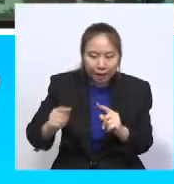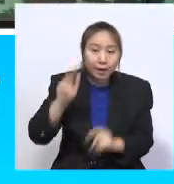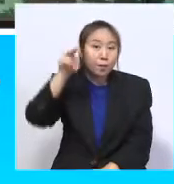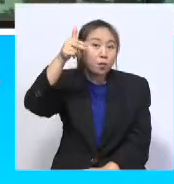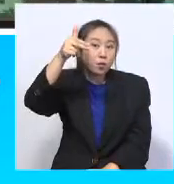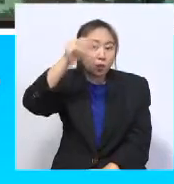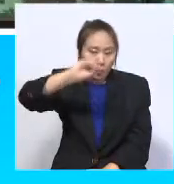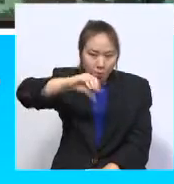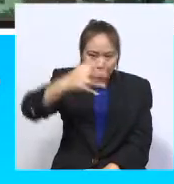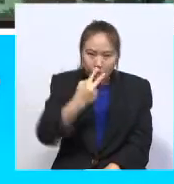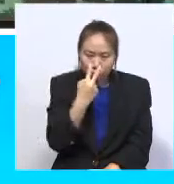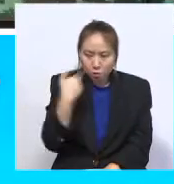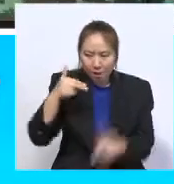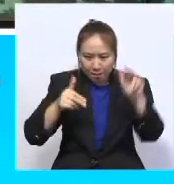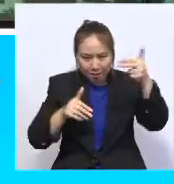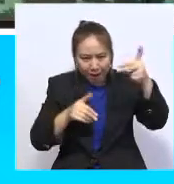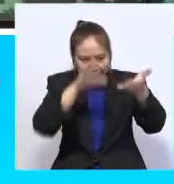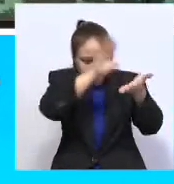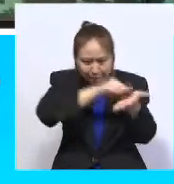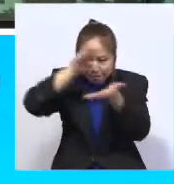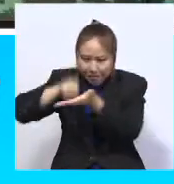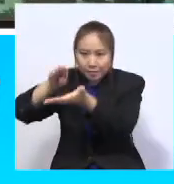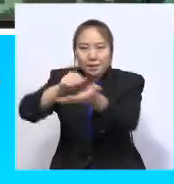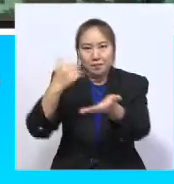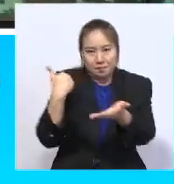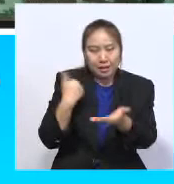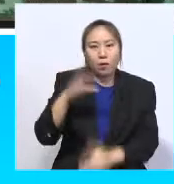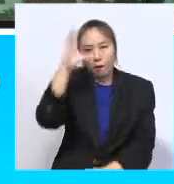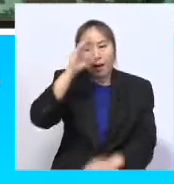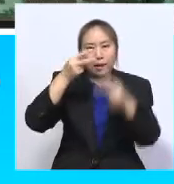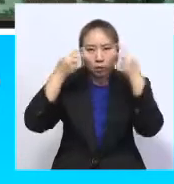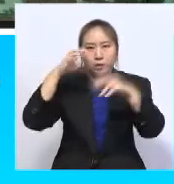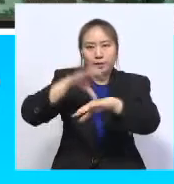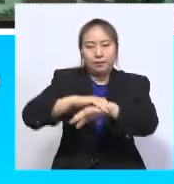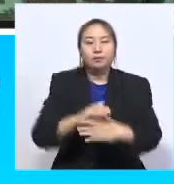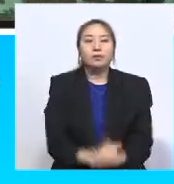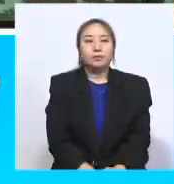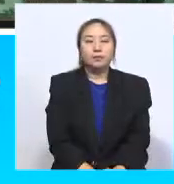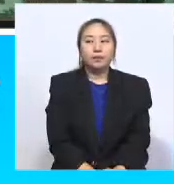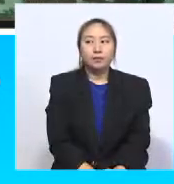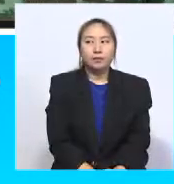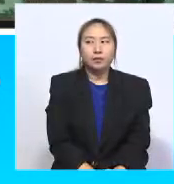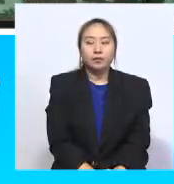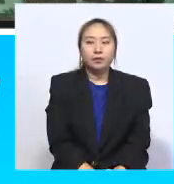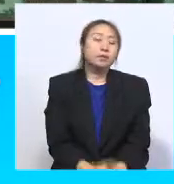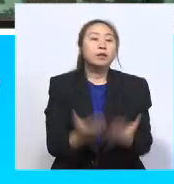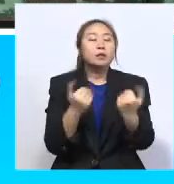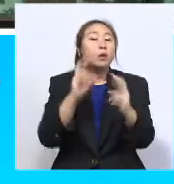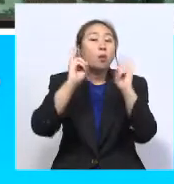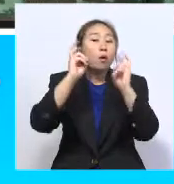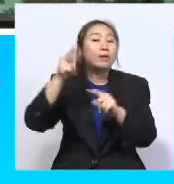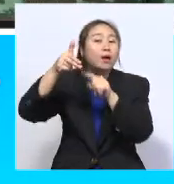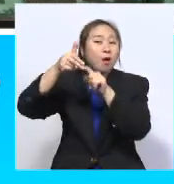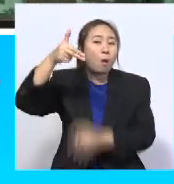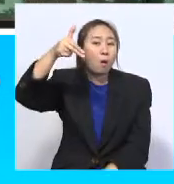ดนะครับซึ่งเราสามารถบันทึกภาพไว้ได้หลายจุดเพื่อที่จะขยายผลในการติดตามจับกลุ่มคนร้ายต่อไปครับ ค่ะจากเรื่องของกล้องวงจร